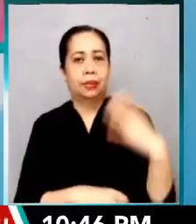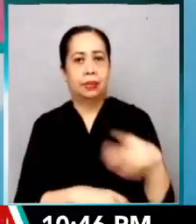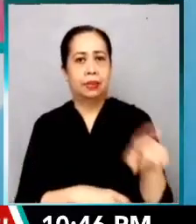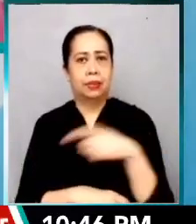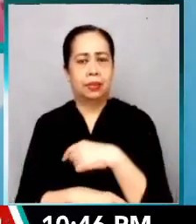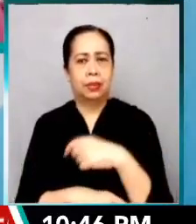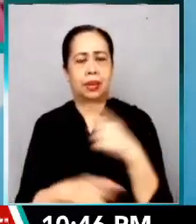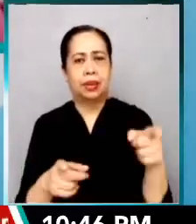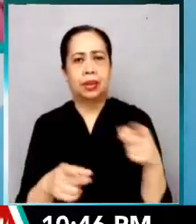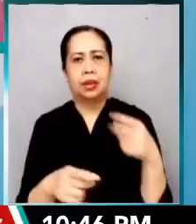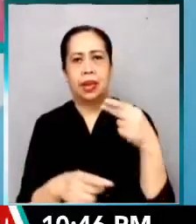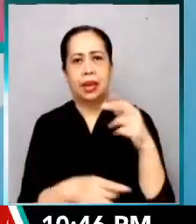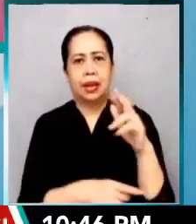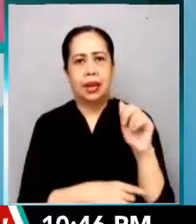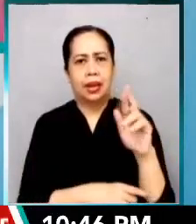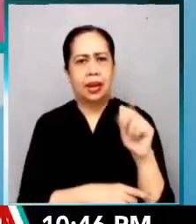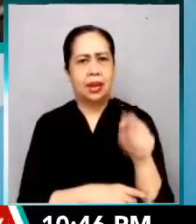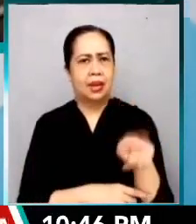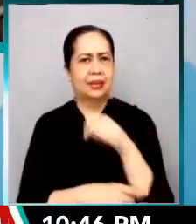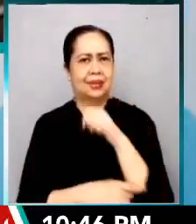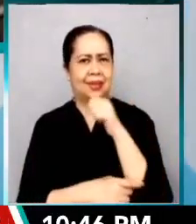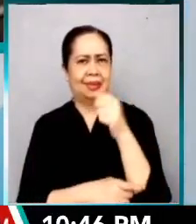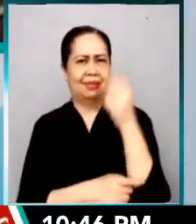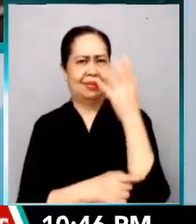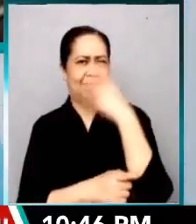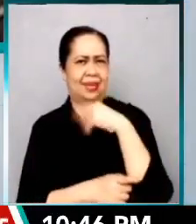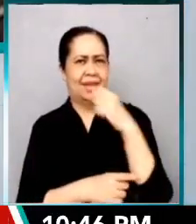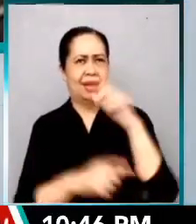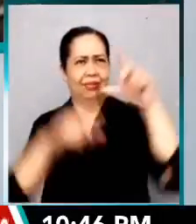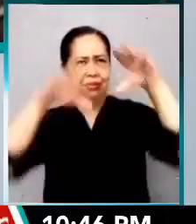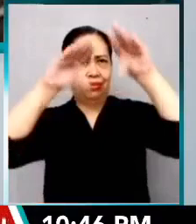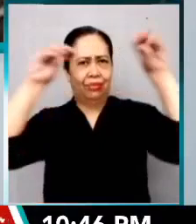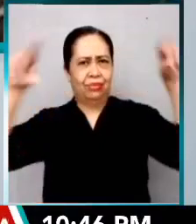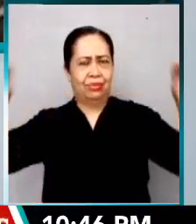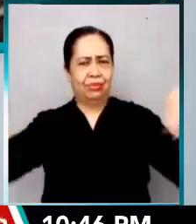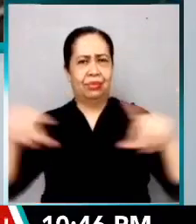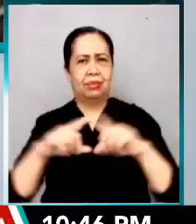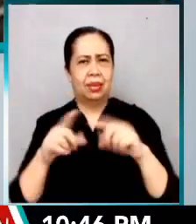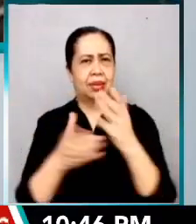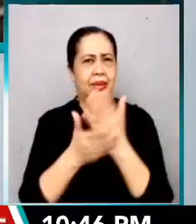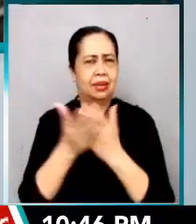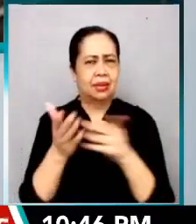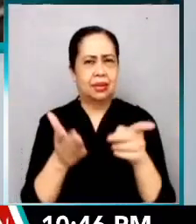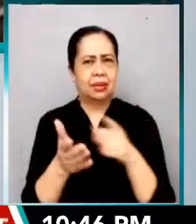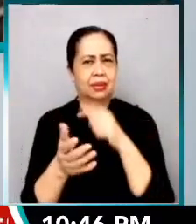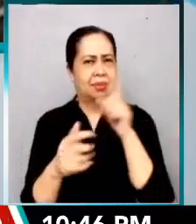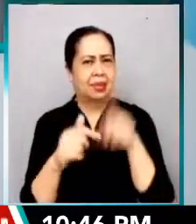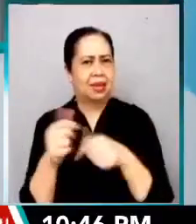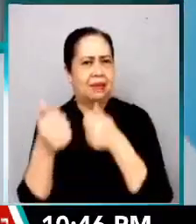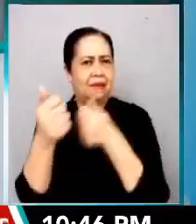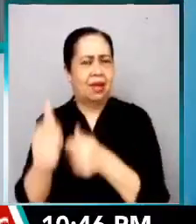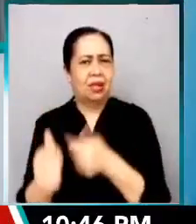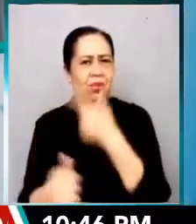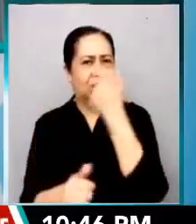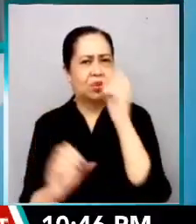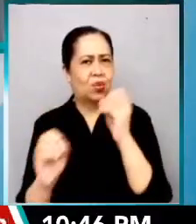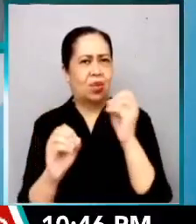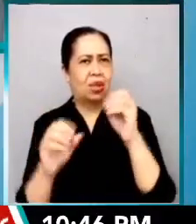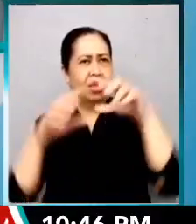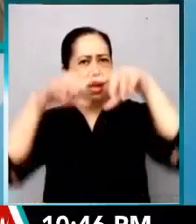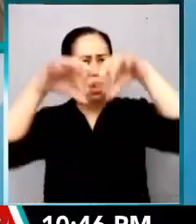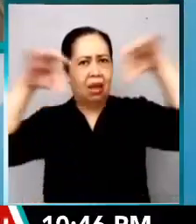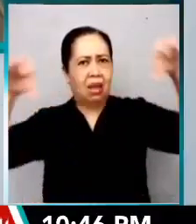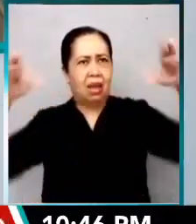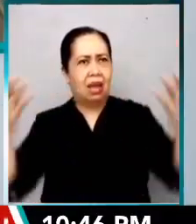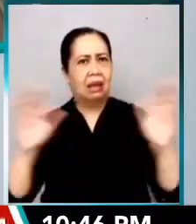Perez, hindi kasi ito kaaya-aya. Pero may mangilan-ngilang hindi makasunod. Wala raw kasi silang mapagsasampayan ng